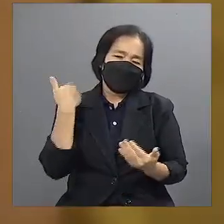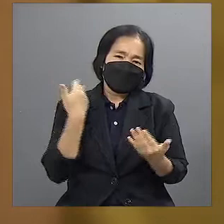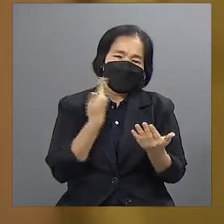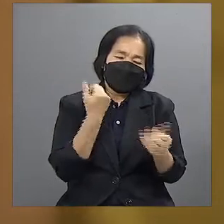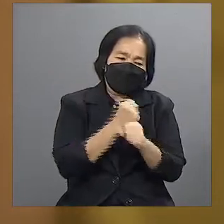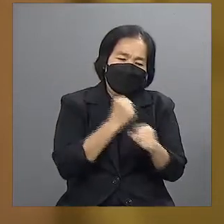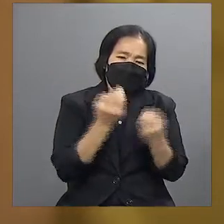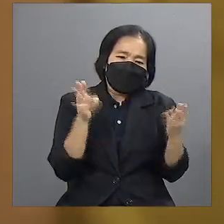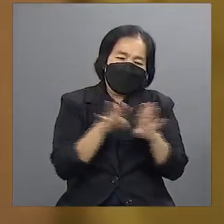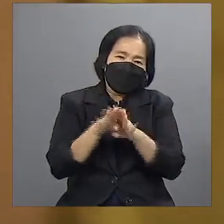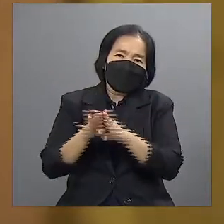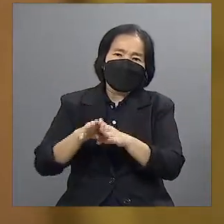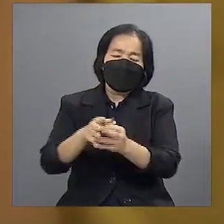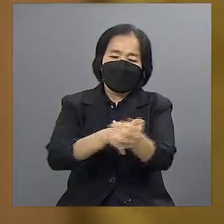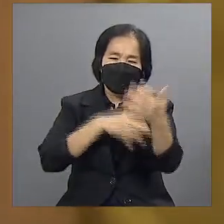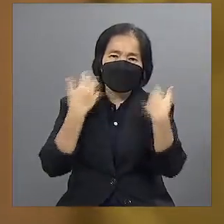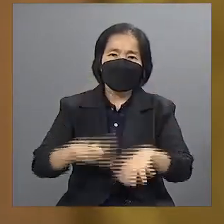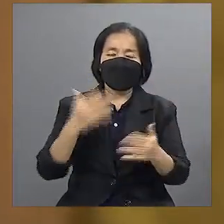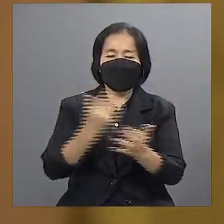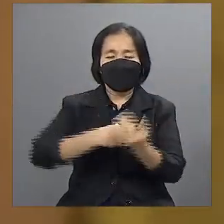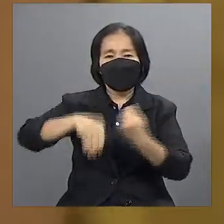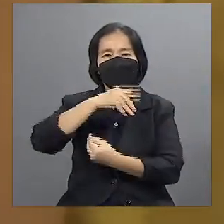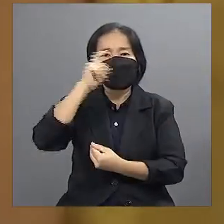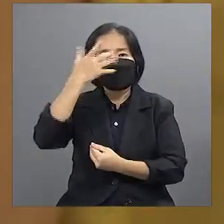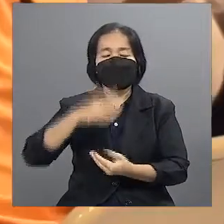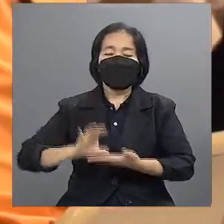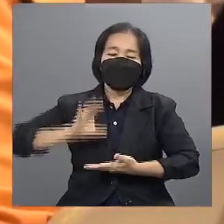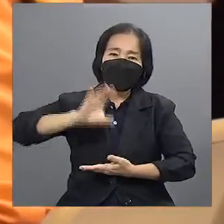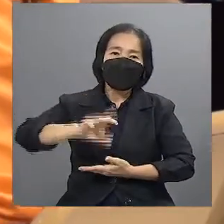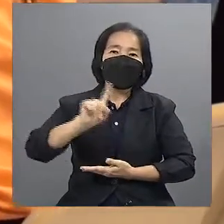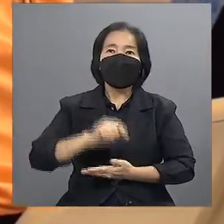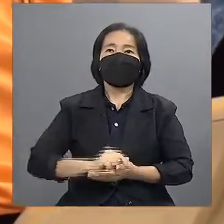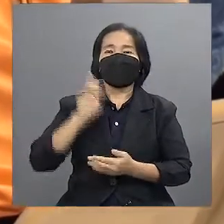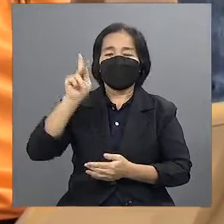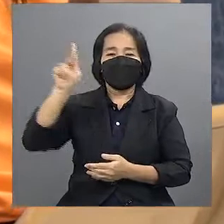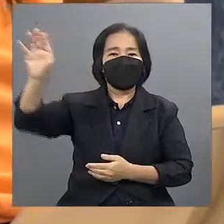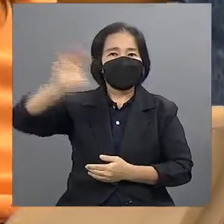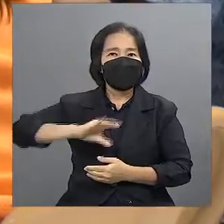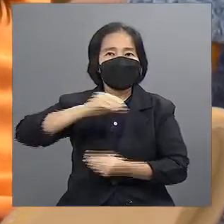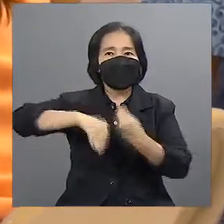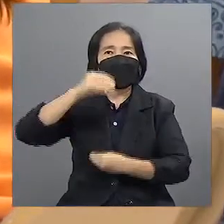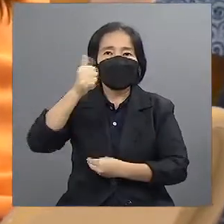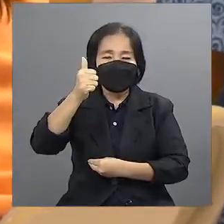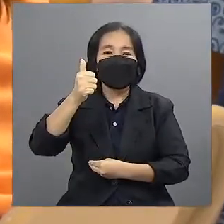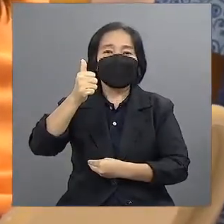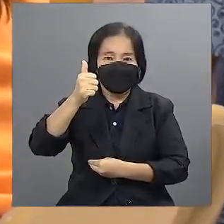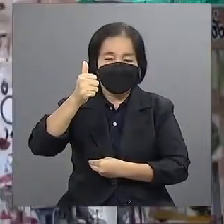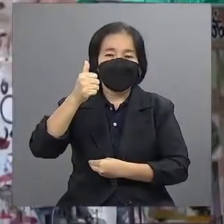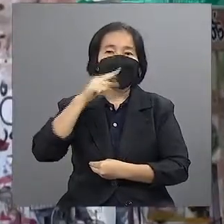อบได้ว่าบคคลควนี้ฤตกซิ ครอบ 2 โดรออย่างอะไรเป็นนั้นถาเป็ เป Data